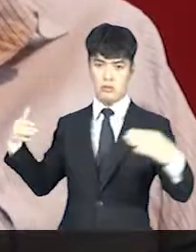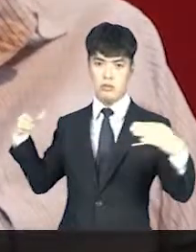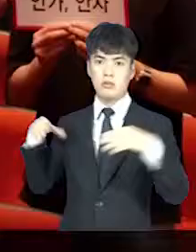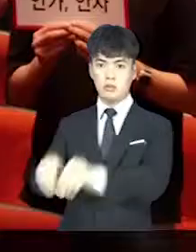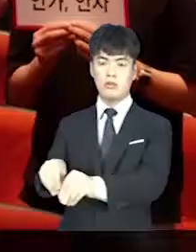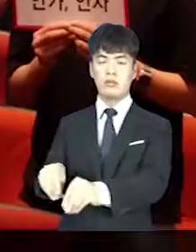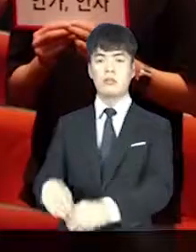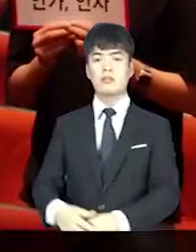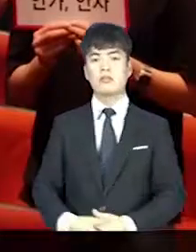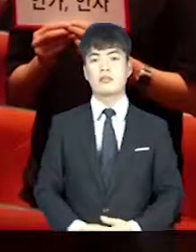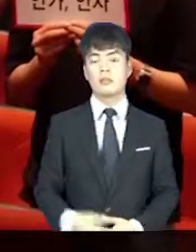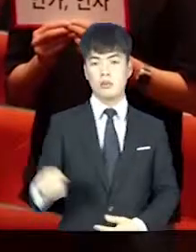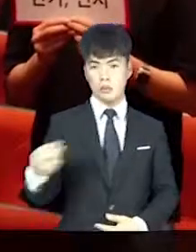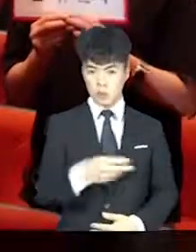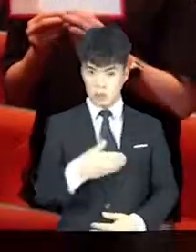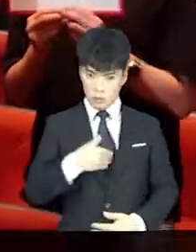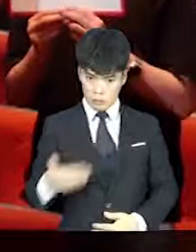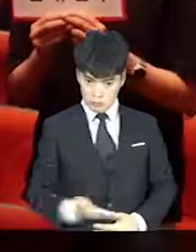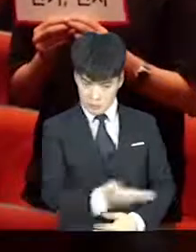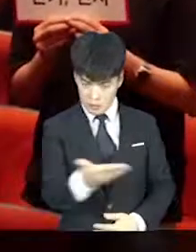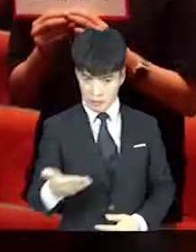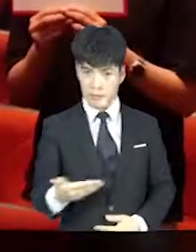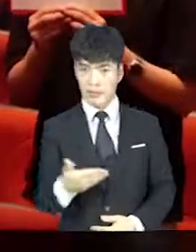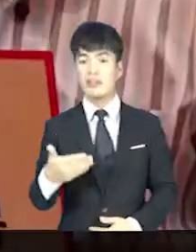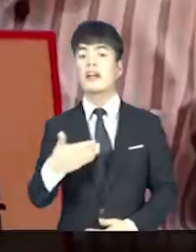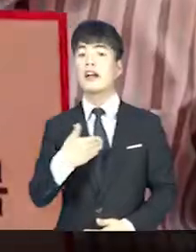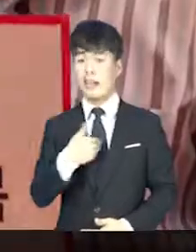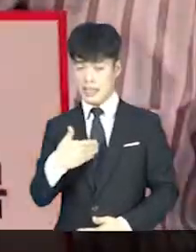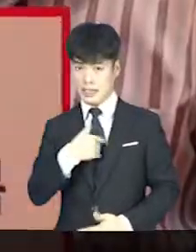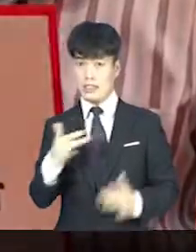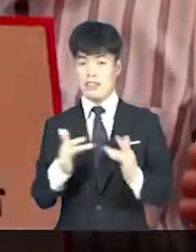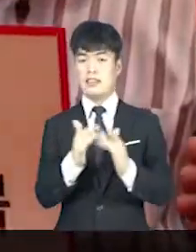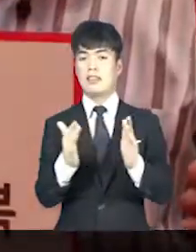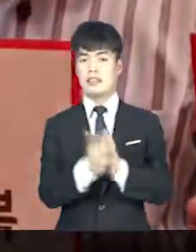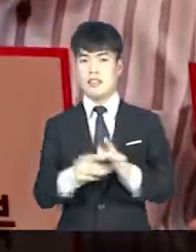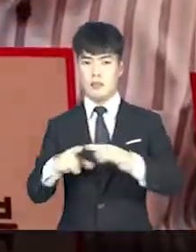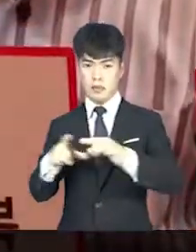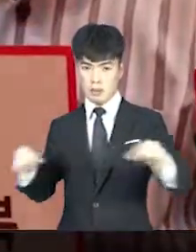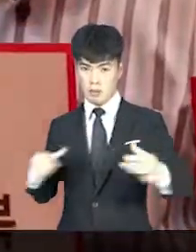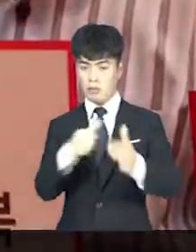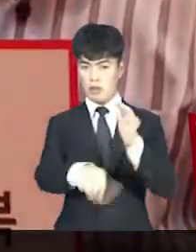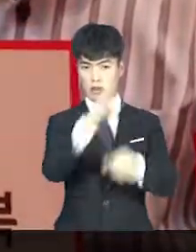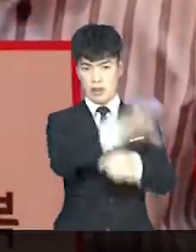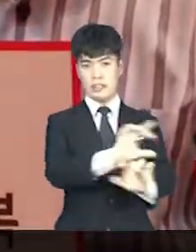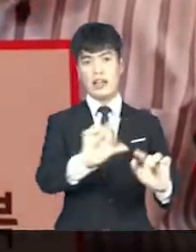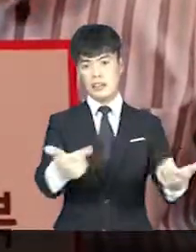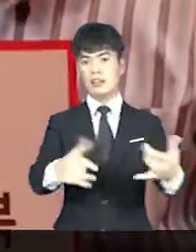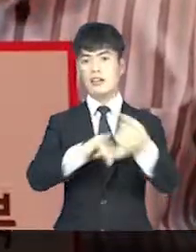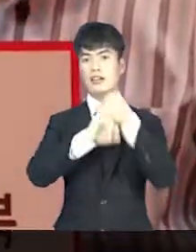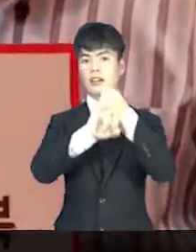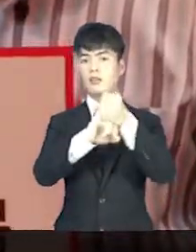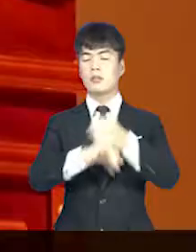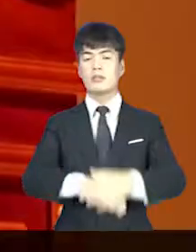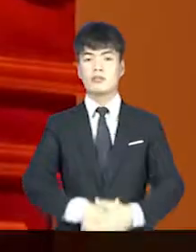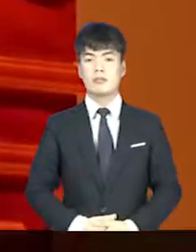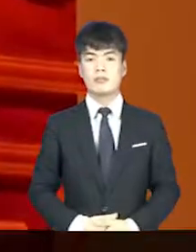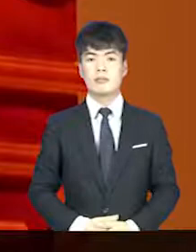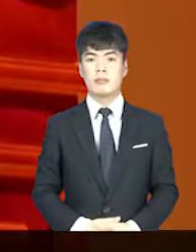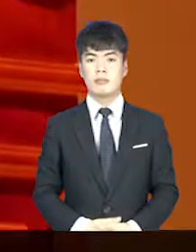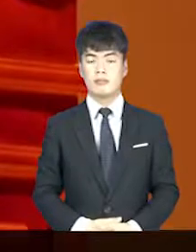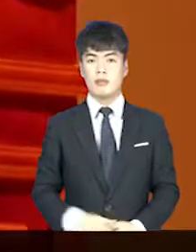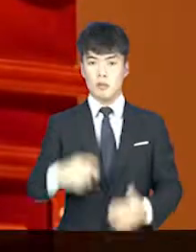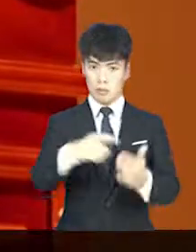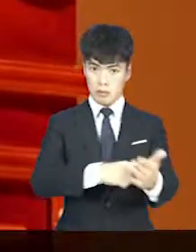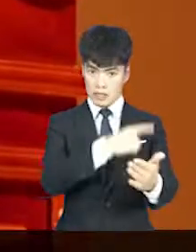것이며 시민들에게는 일본 여행과 일본 제품 불매운동에 앞장설 것을 결의했습니다.